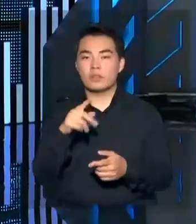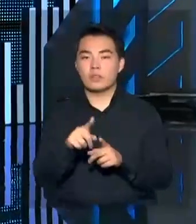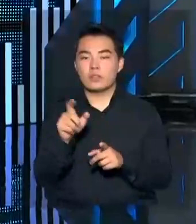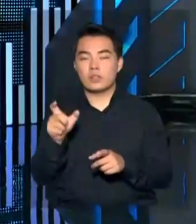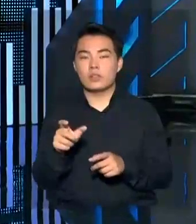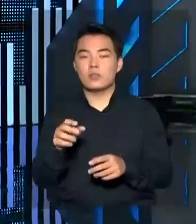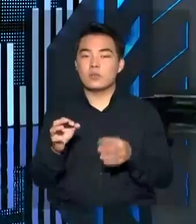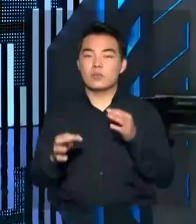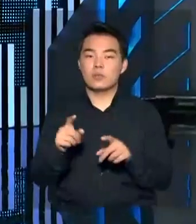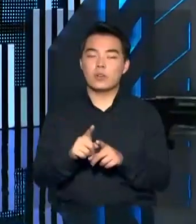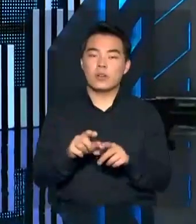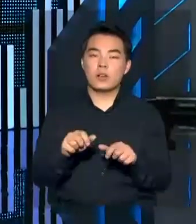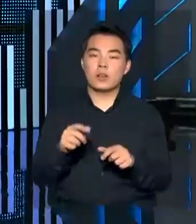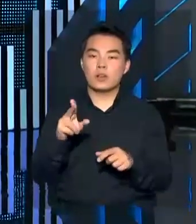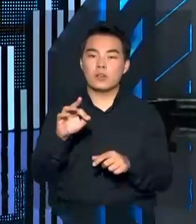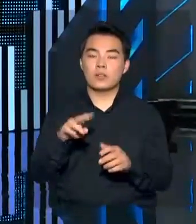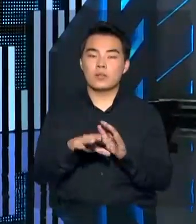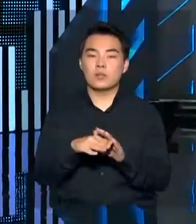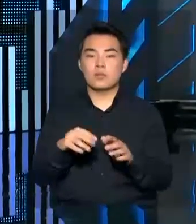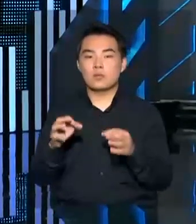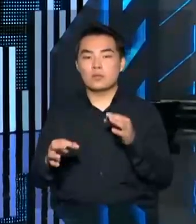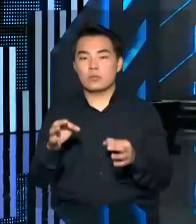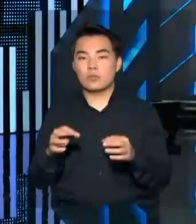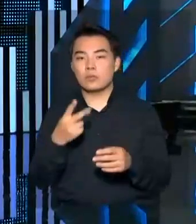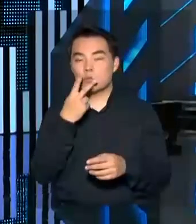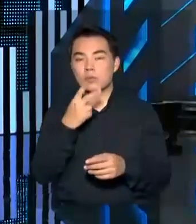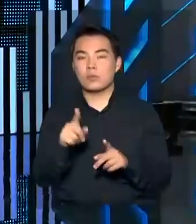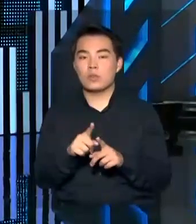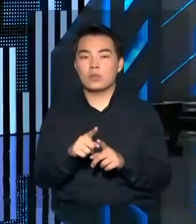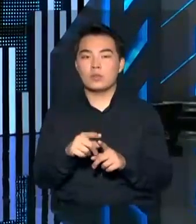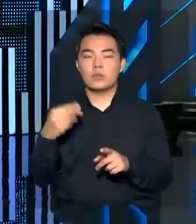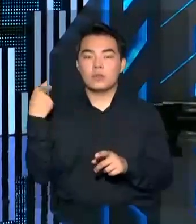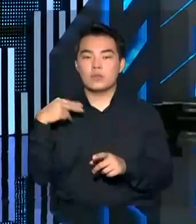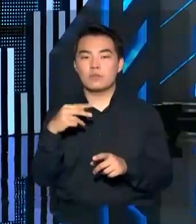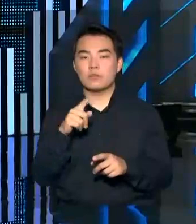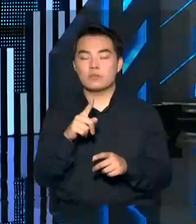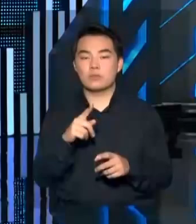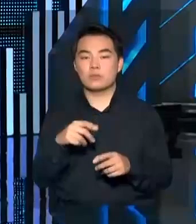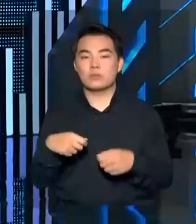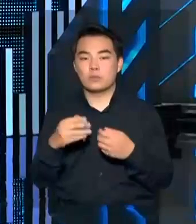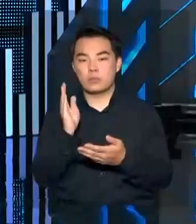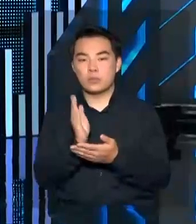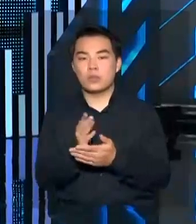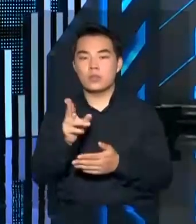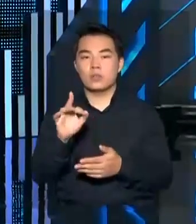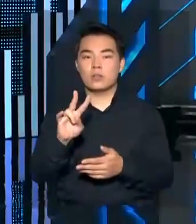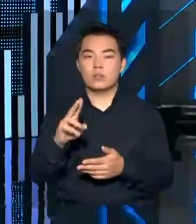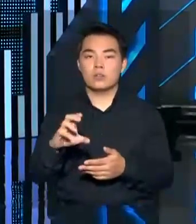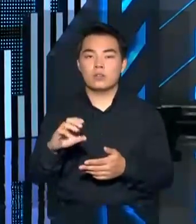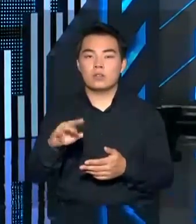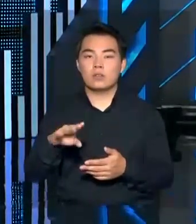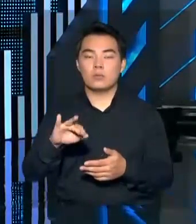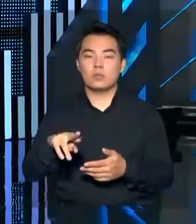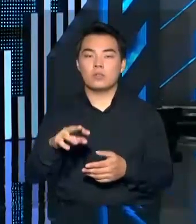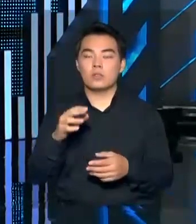Судьям Конституционного суда намерены выплачивать пожизненное содержание. Такое предложение заложено в проекте, разработанном